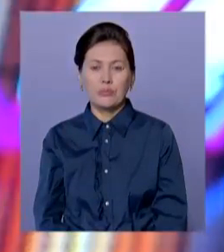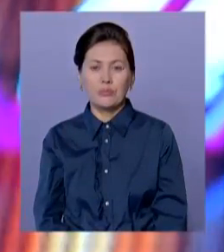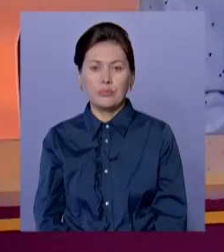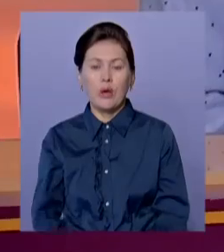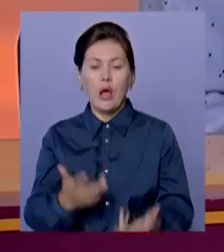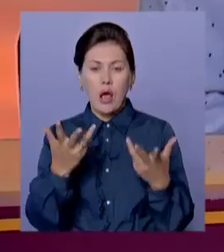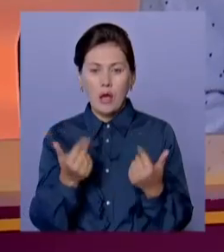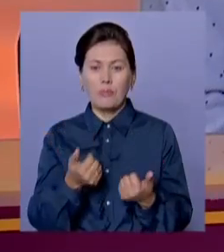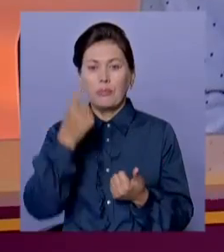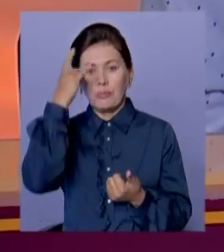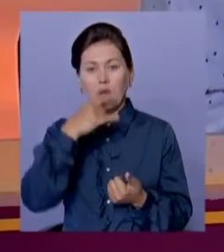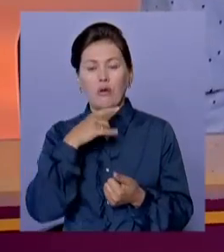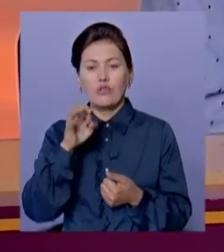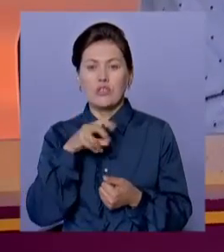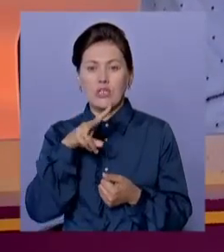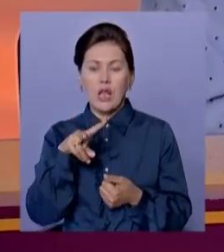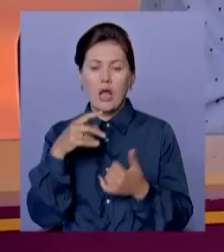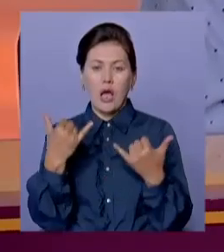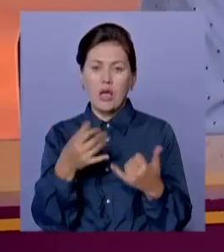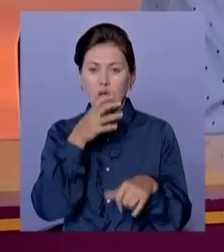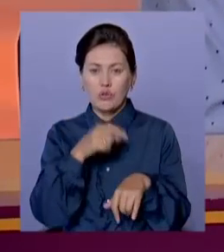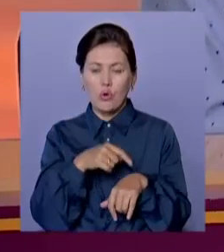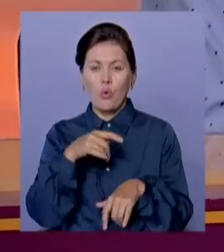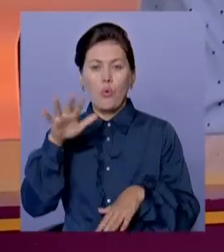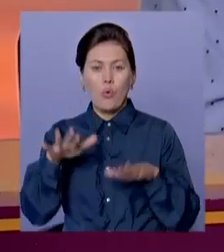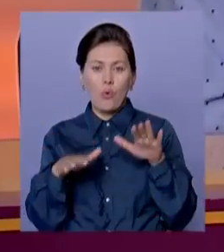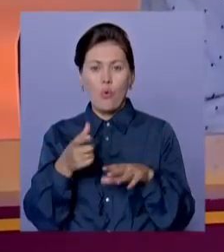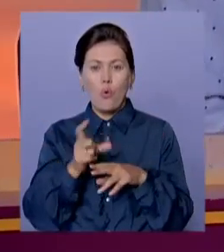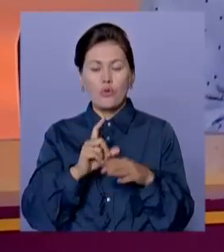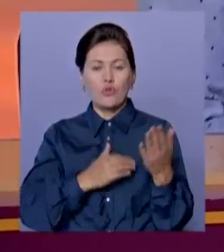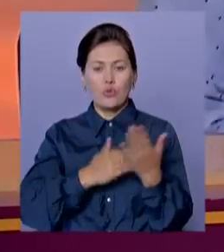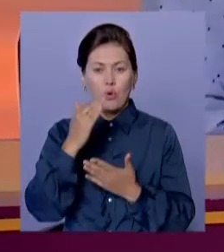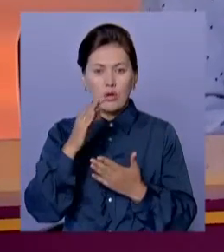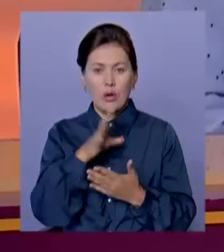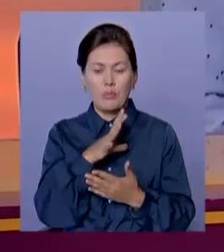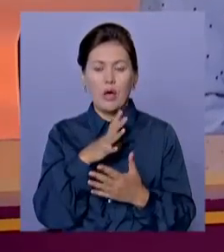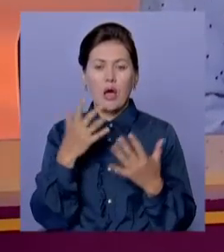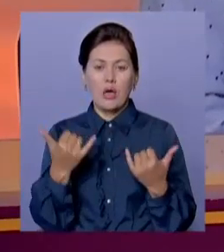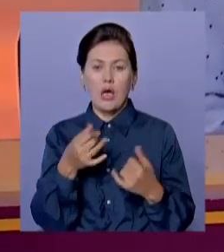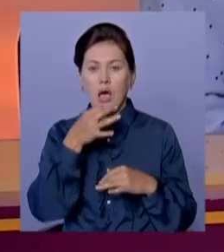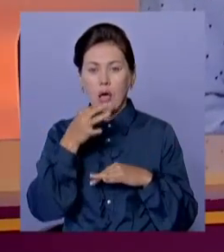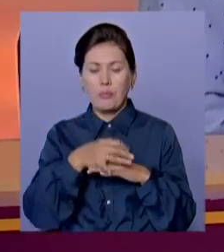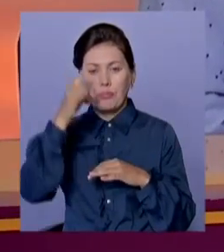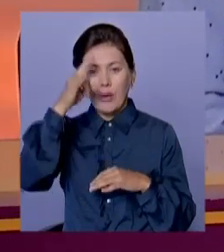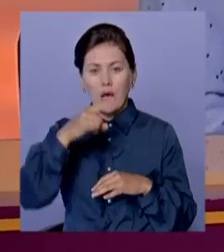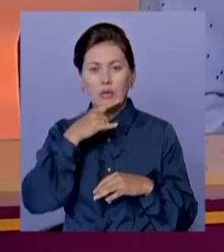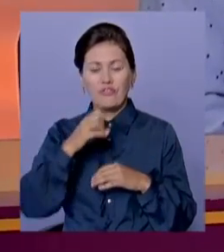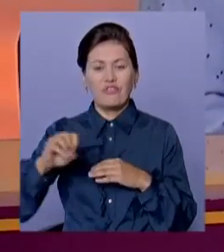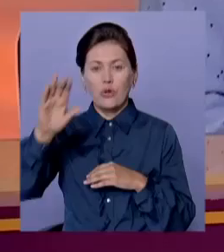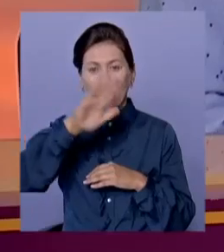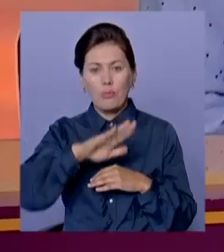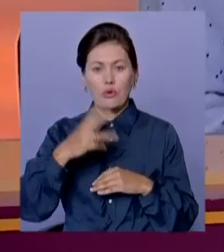Әрине, Қазақстанда футзал қазіргі уровень өте жоғары. Айта кетсе, Қазақстан